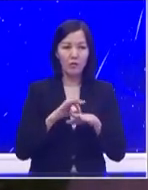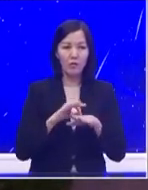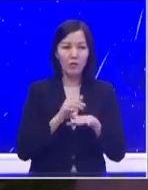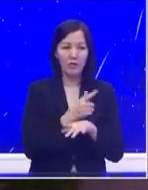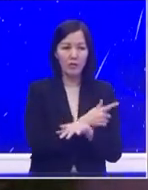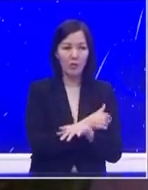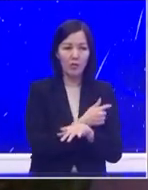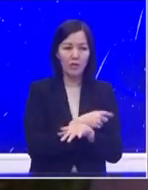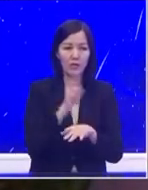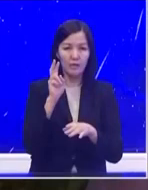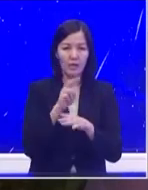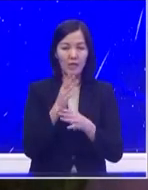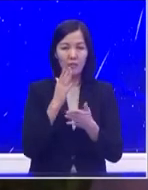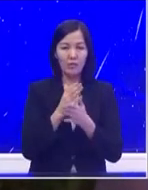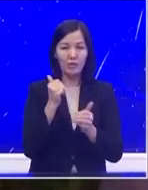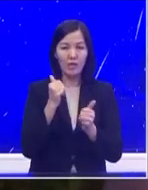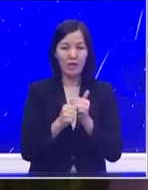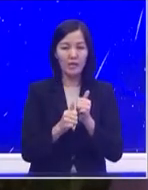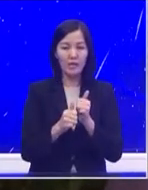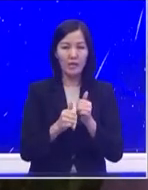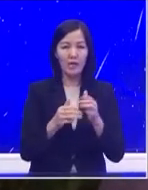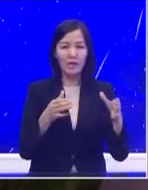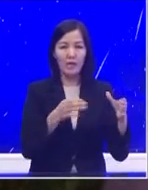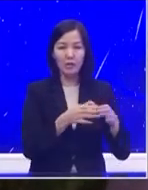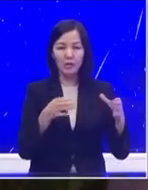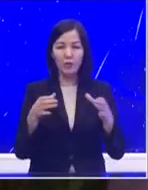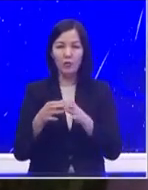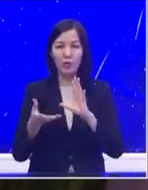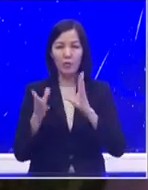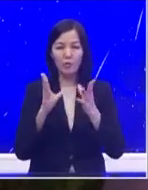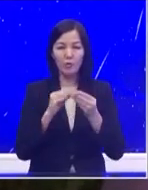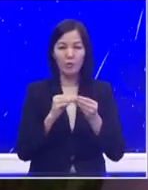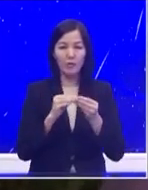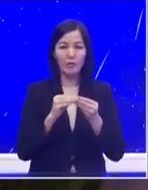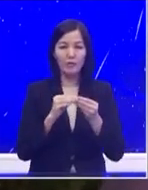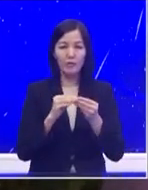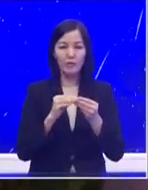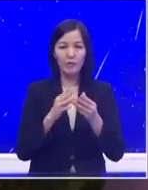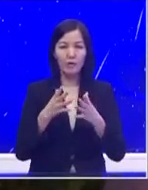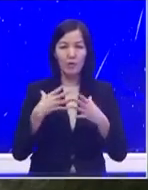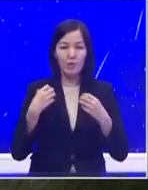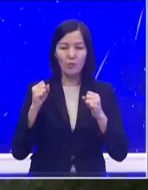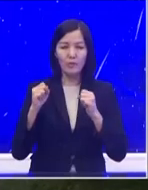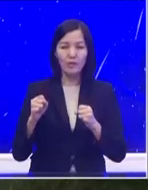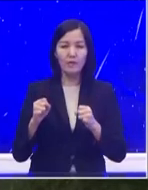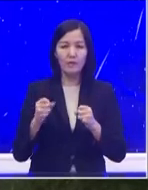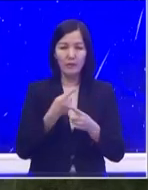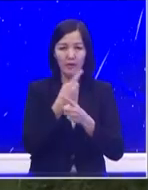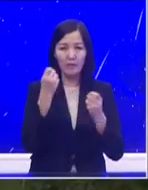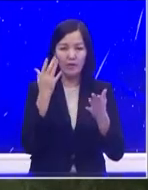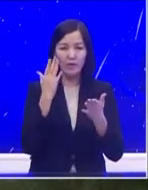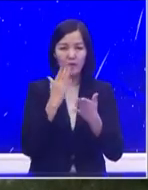науқастарын келетін болса, әр елдерден категория бойынша бізге облздравтан, жан-жақтан мәліметтер келіп